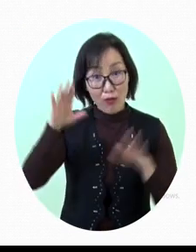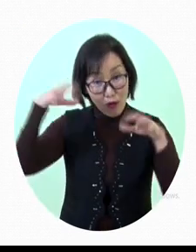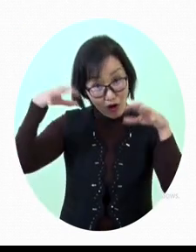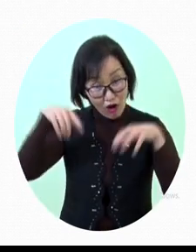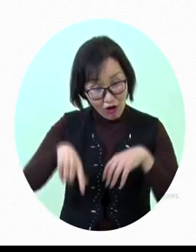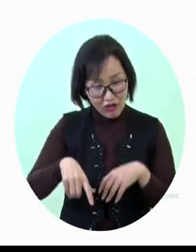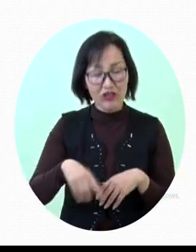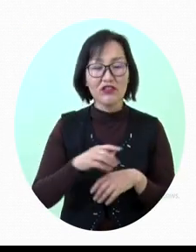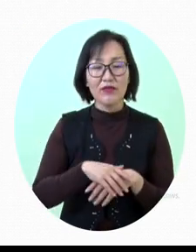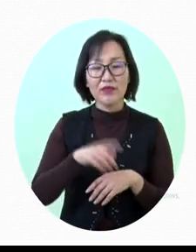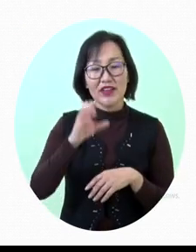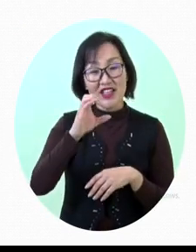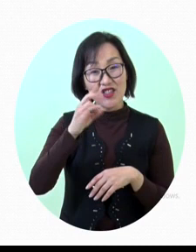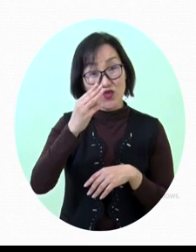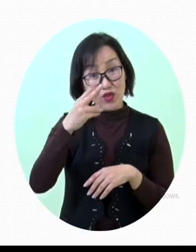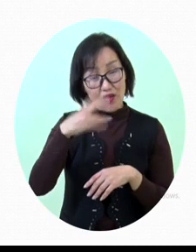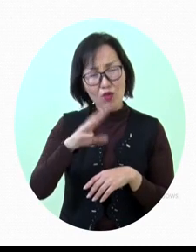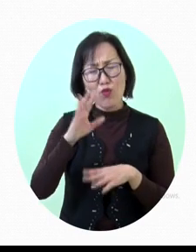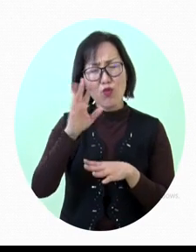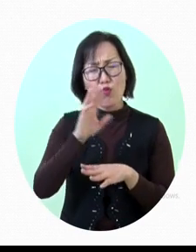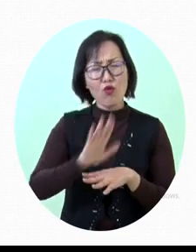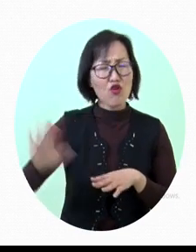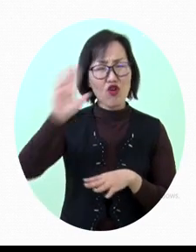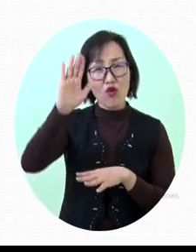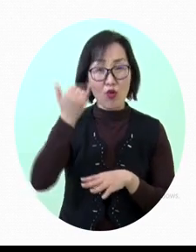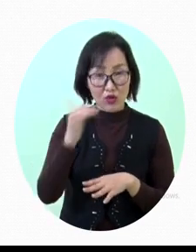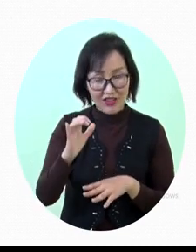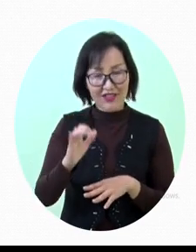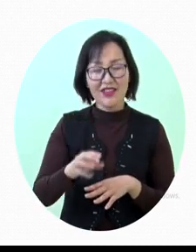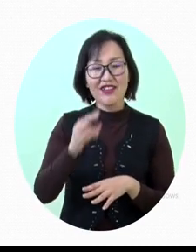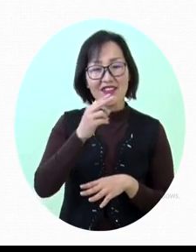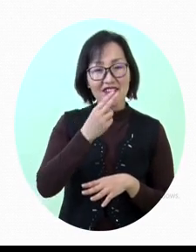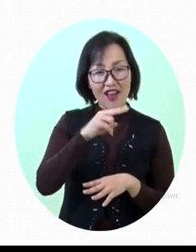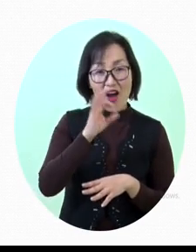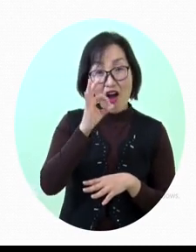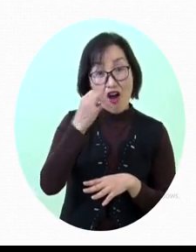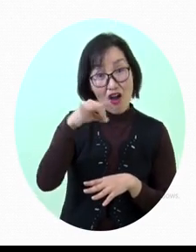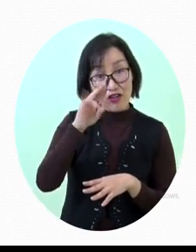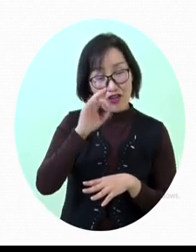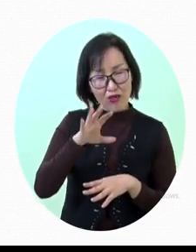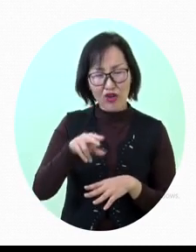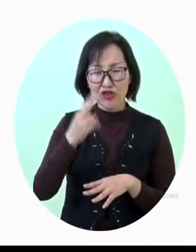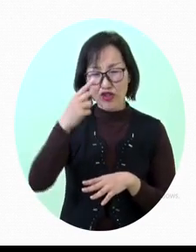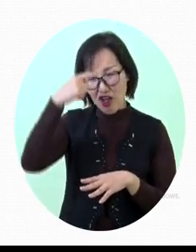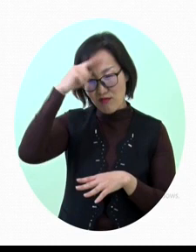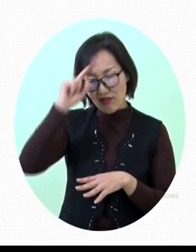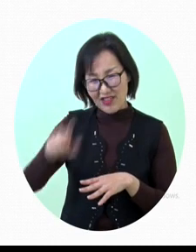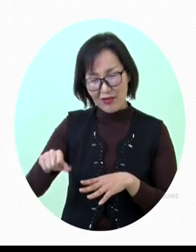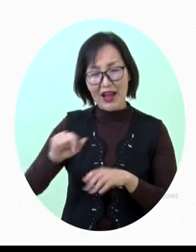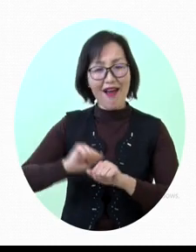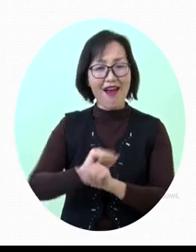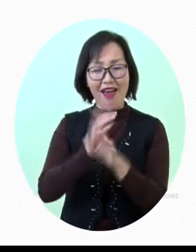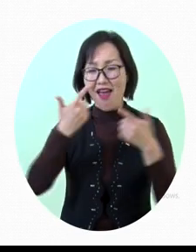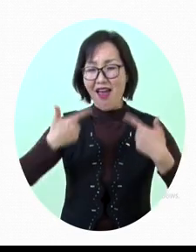бороо. Ил төдвийн мөнхийн ус. Дээ Ойдвийн доктор Бата